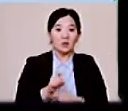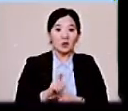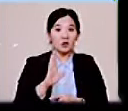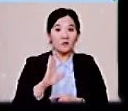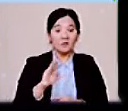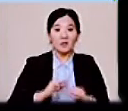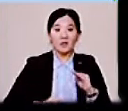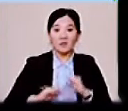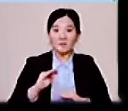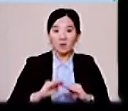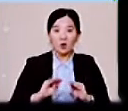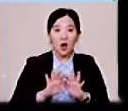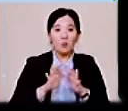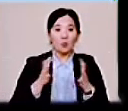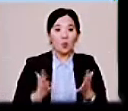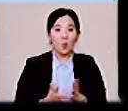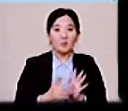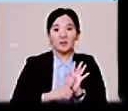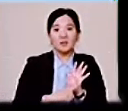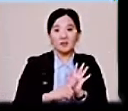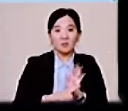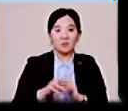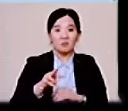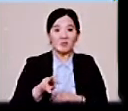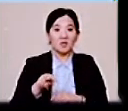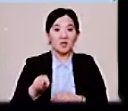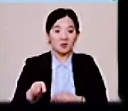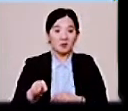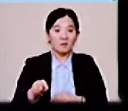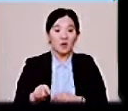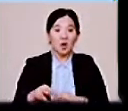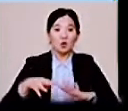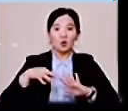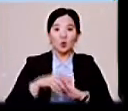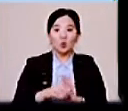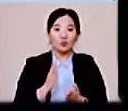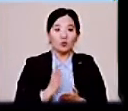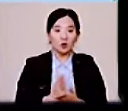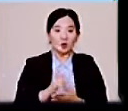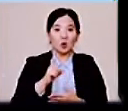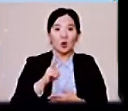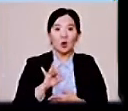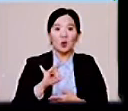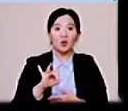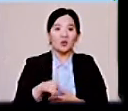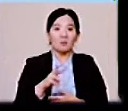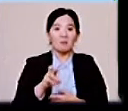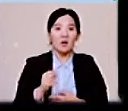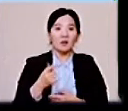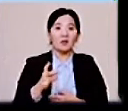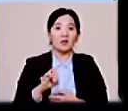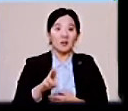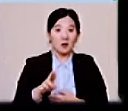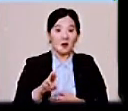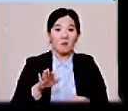растворе объемом 70 мл содержится хлорида магния